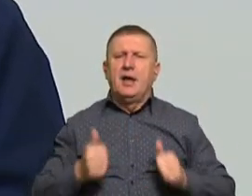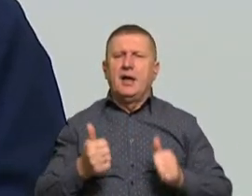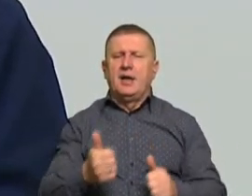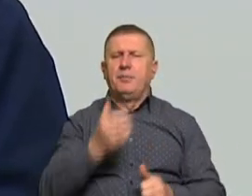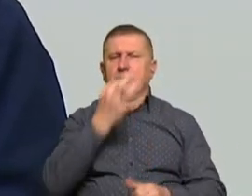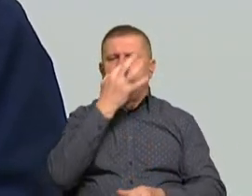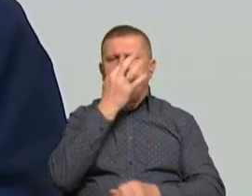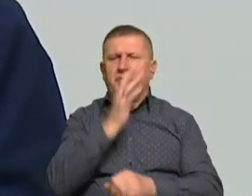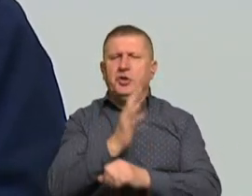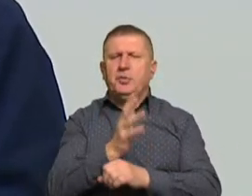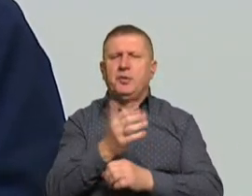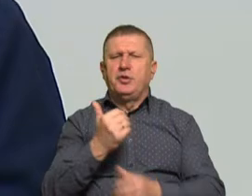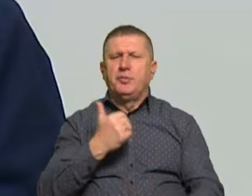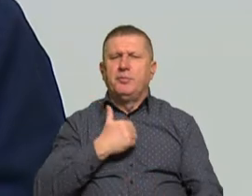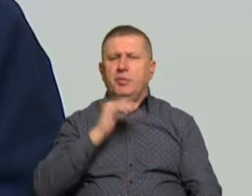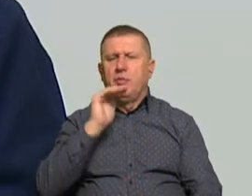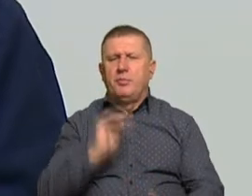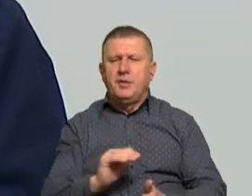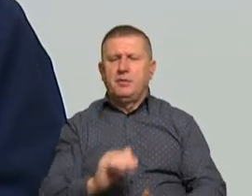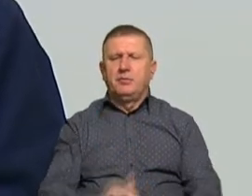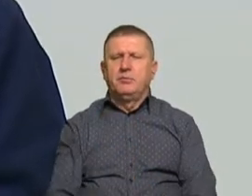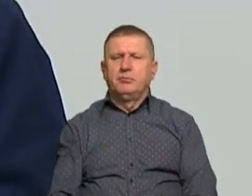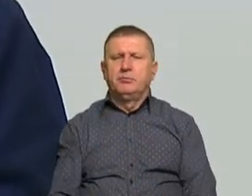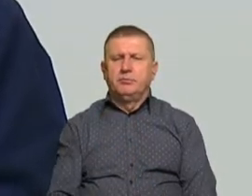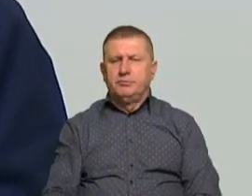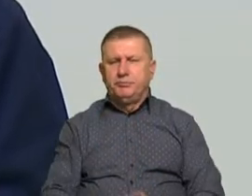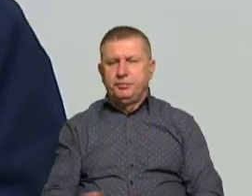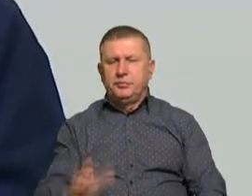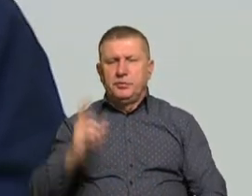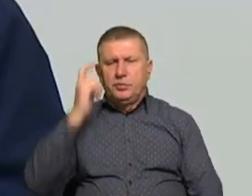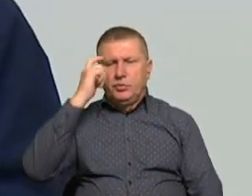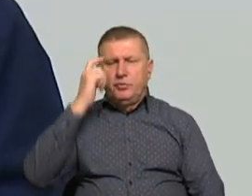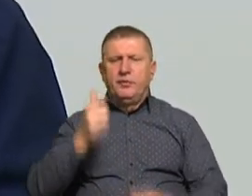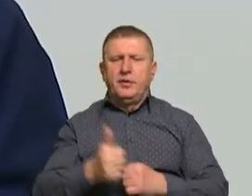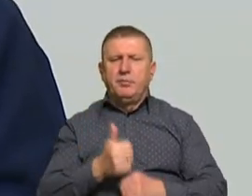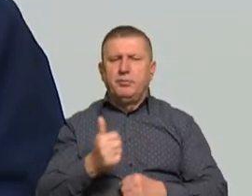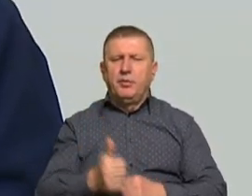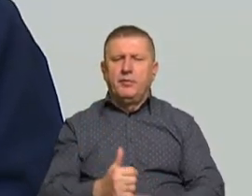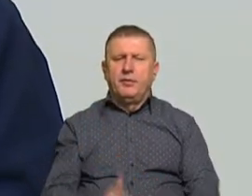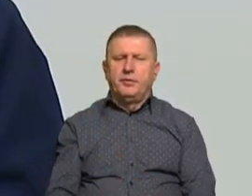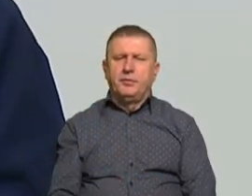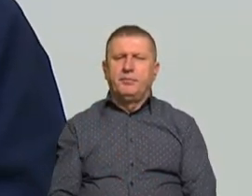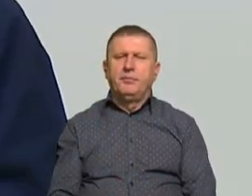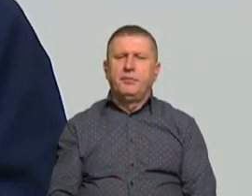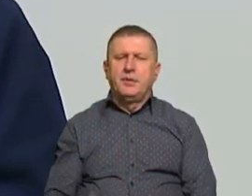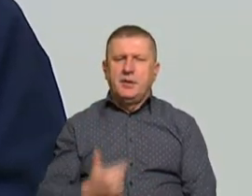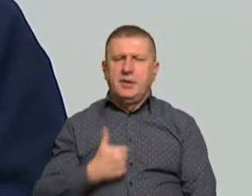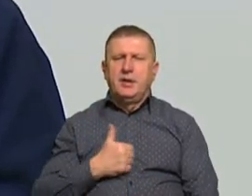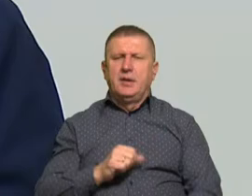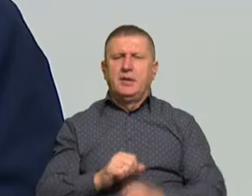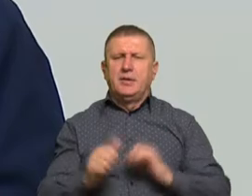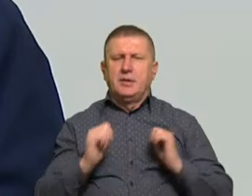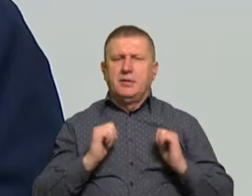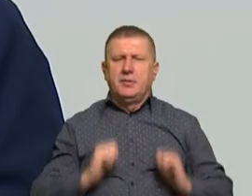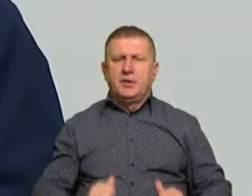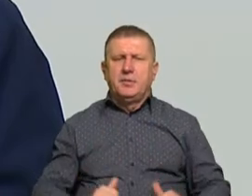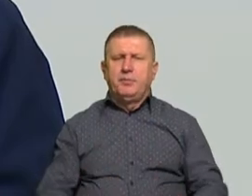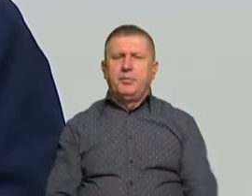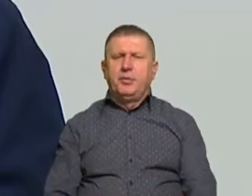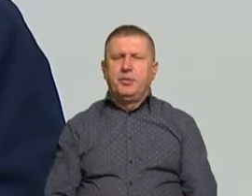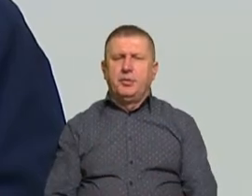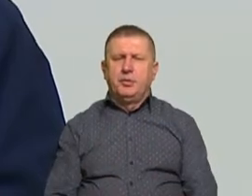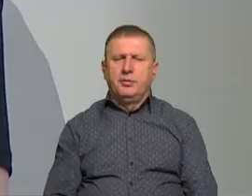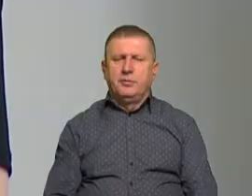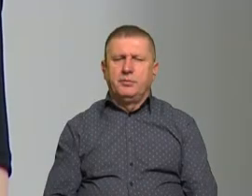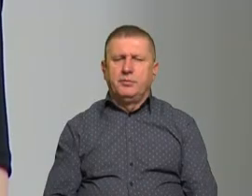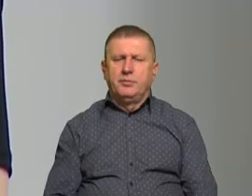tych odpadów powstawało jak najmniej. I to są główne powody. W naszym mieście nie jestem spokojny. Cały czas te procenty